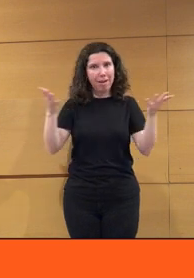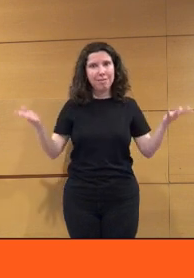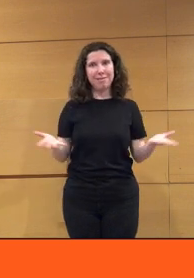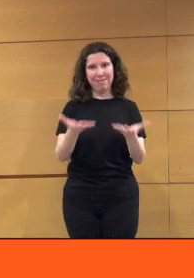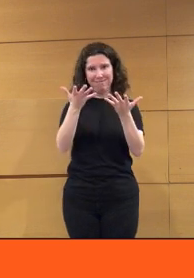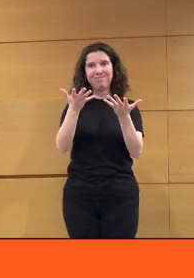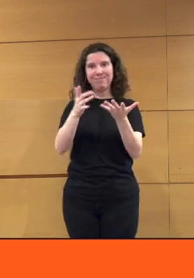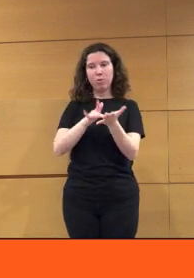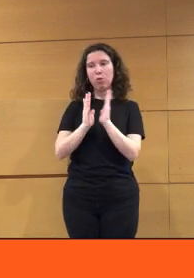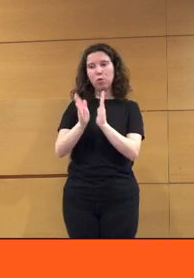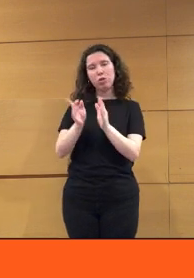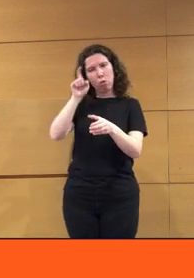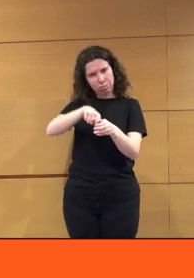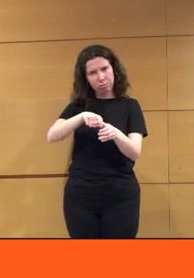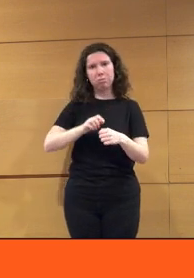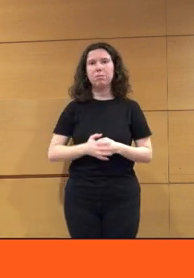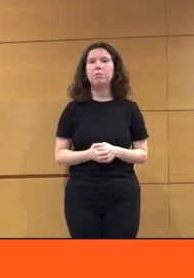inscriviu a aquesta formació.